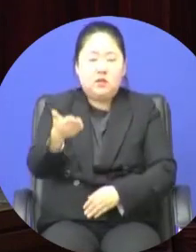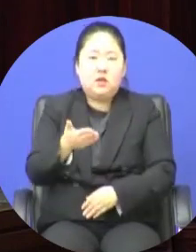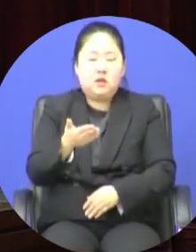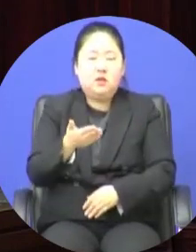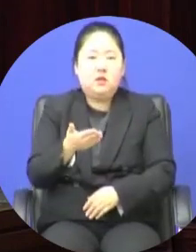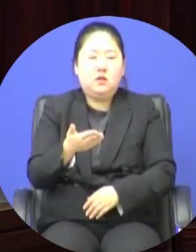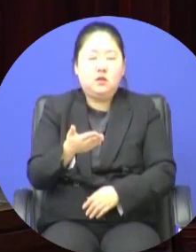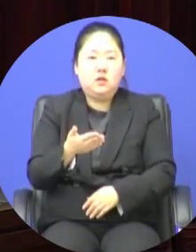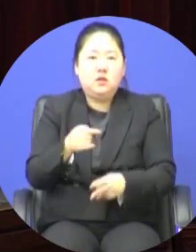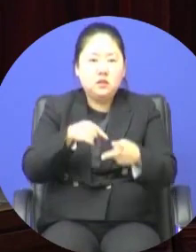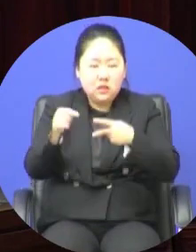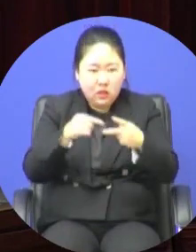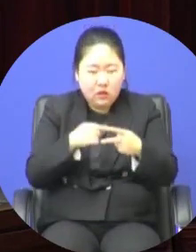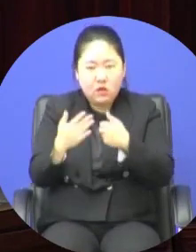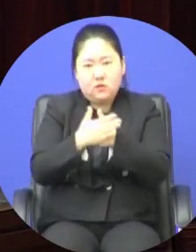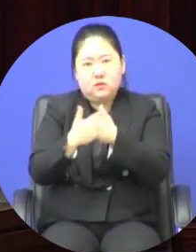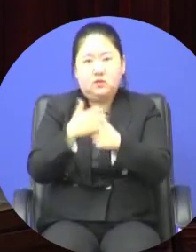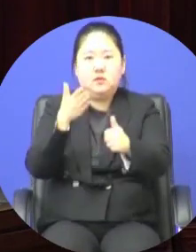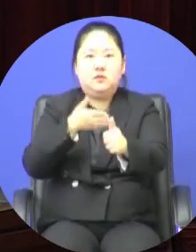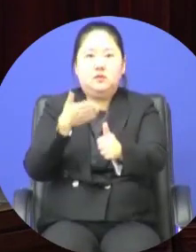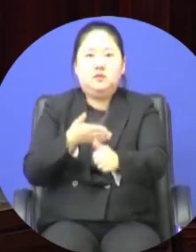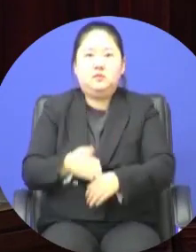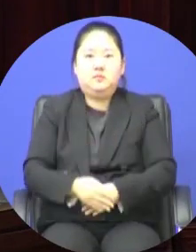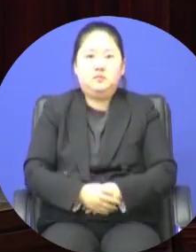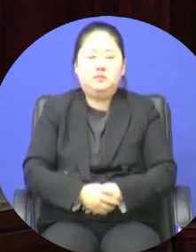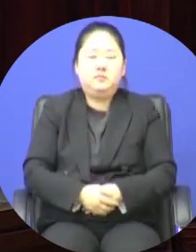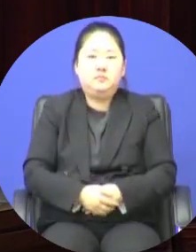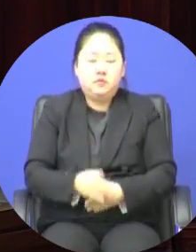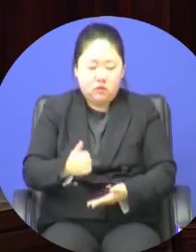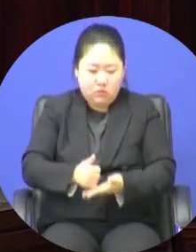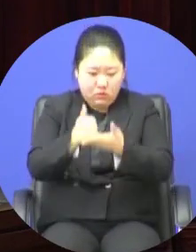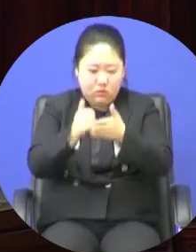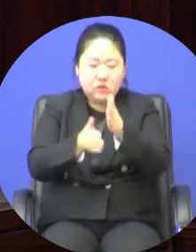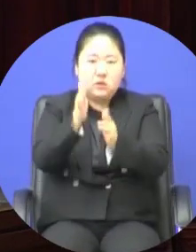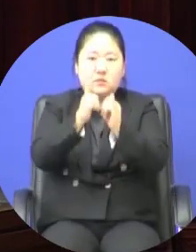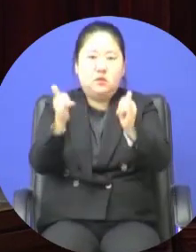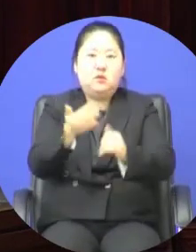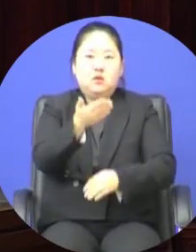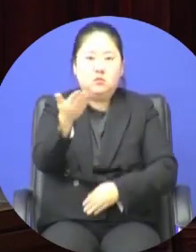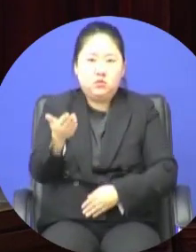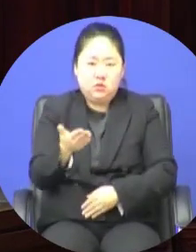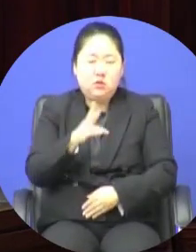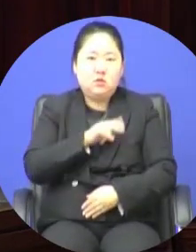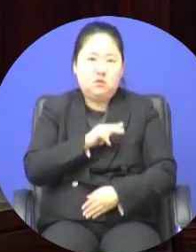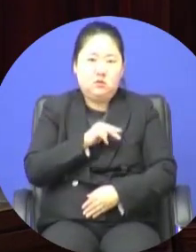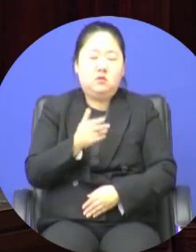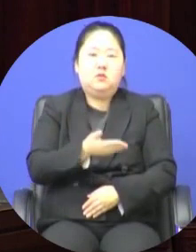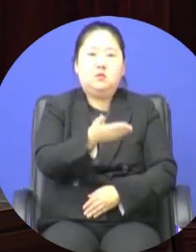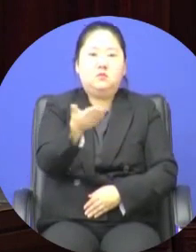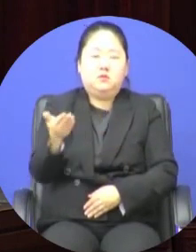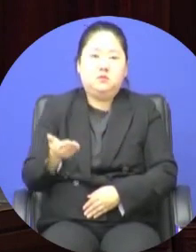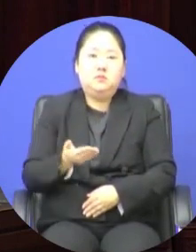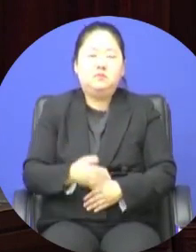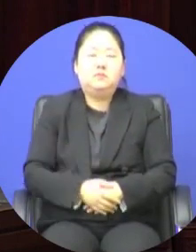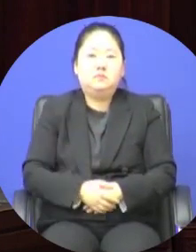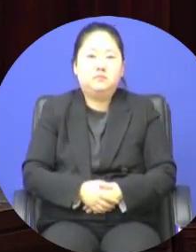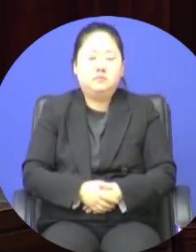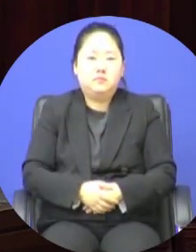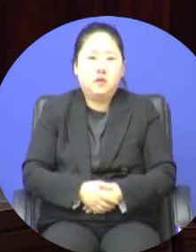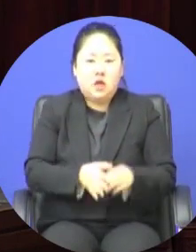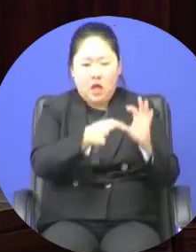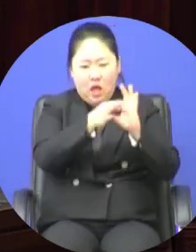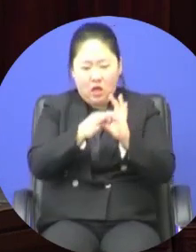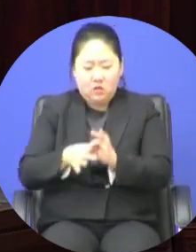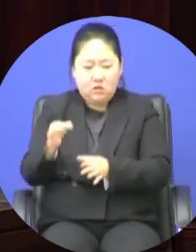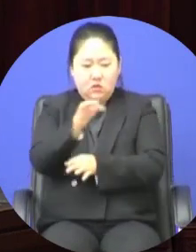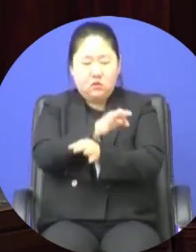이해와 협조를 거듭 부탁드립니다. 존경하는 시민 여러분, 그리고 의원 여러분, 그동안 우리는 지속된 경제